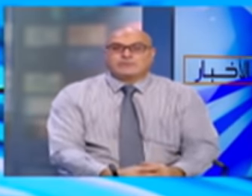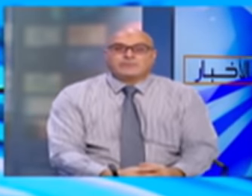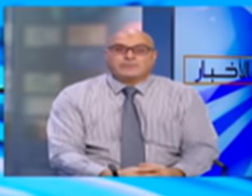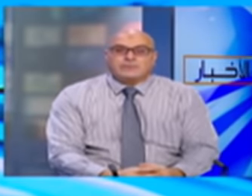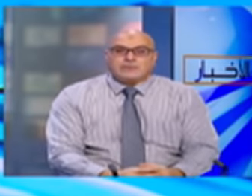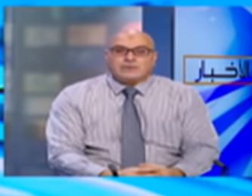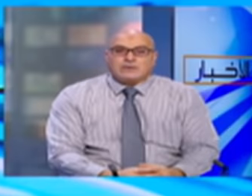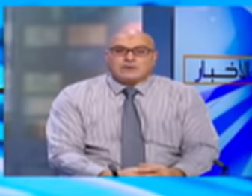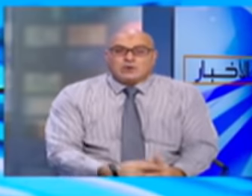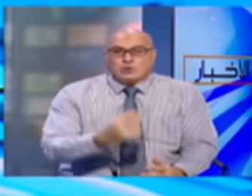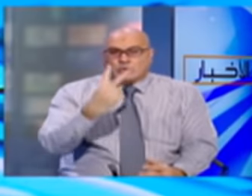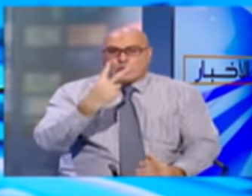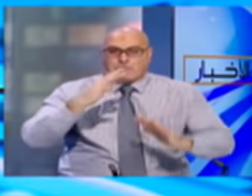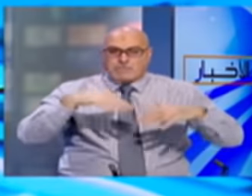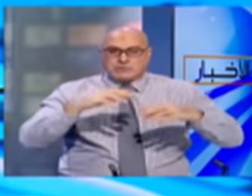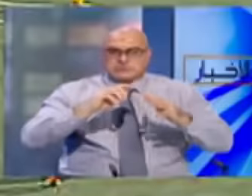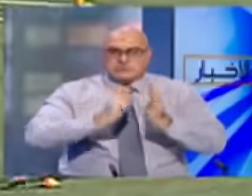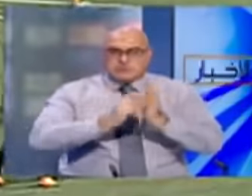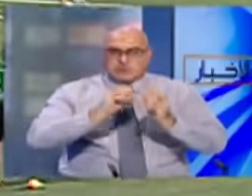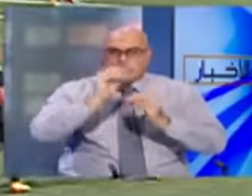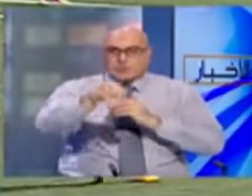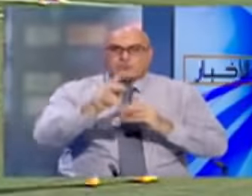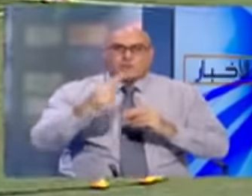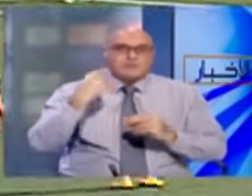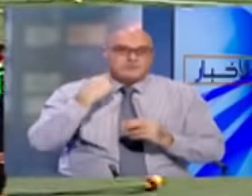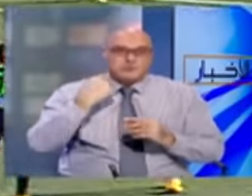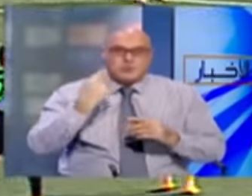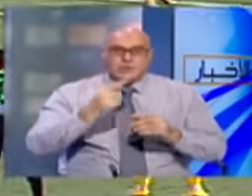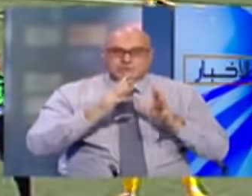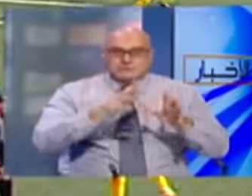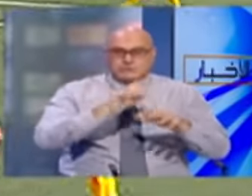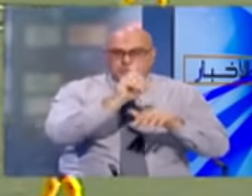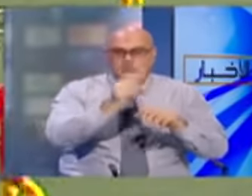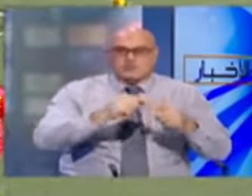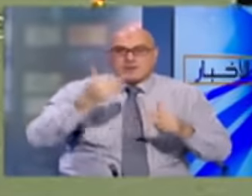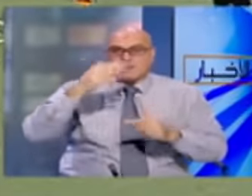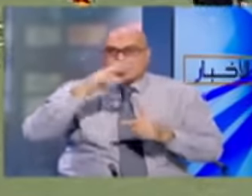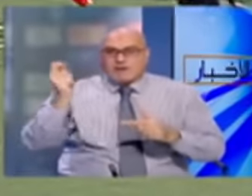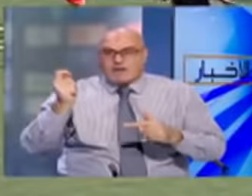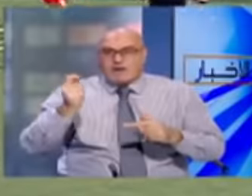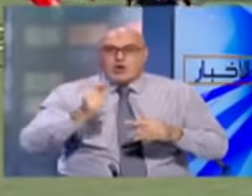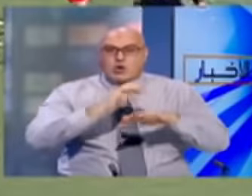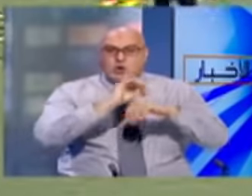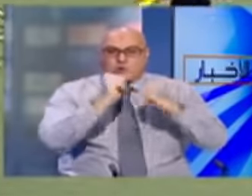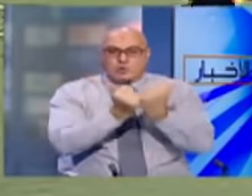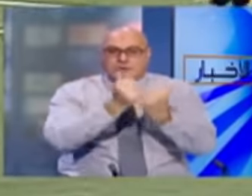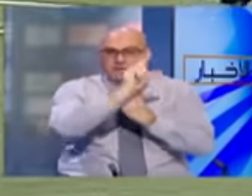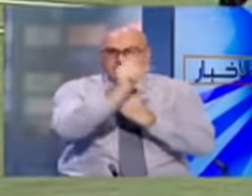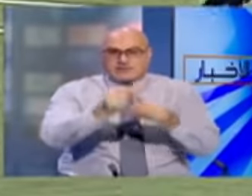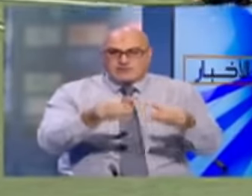تأجلت مقابلتان بسبب التزامات شباب بلوزداد ومولودية الجزائر بالمنافسات